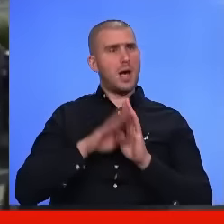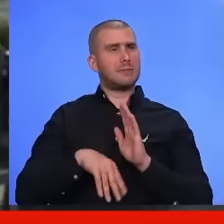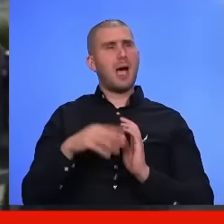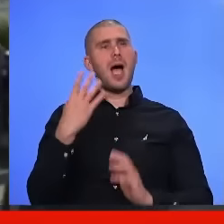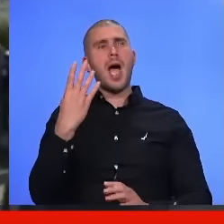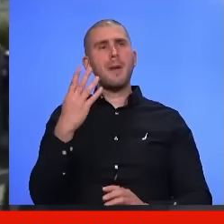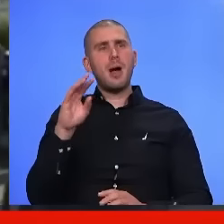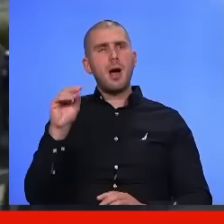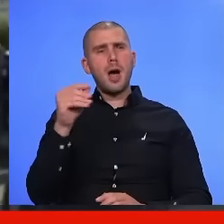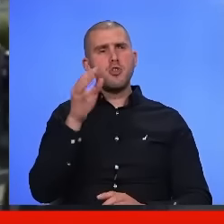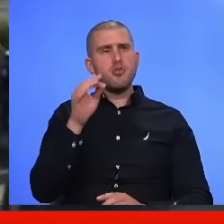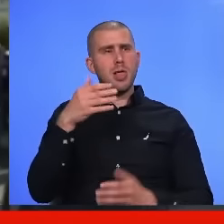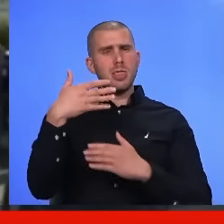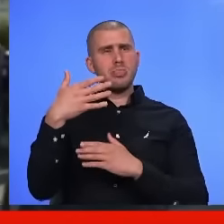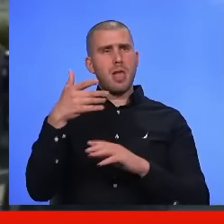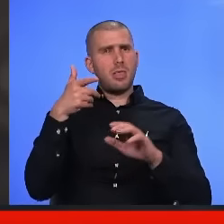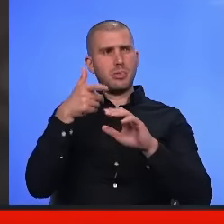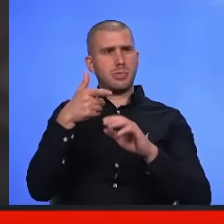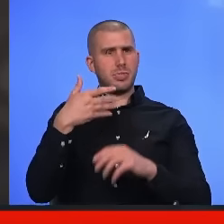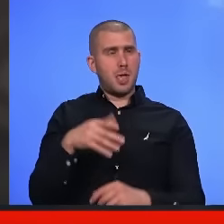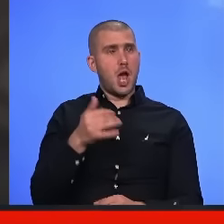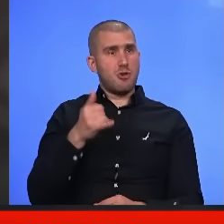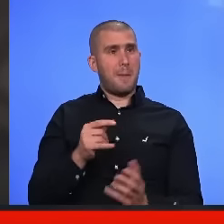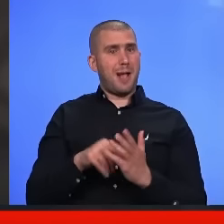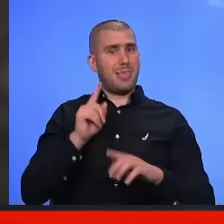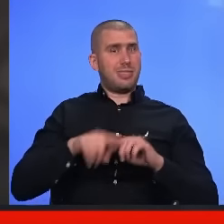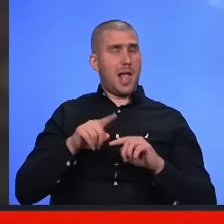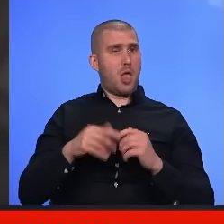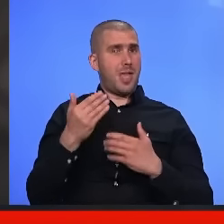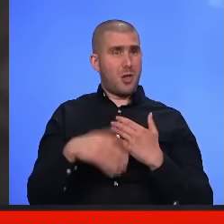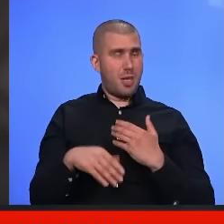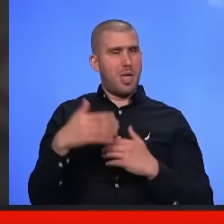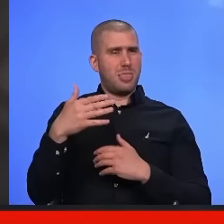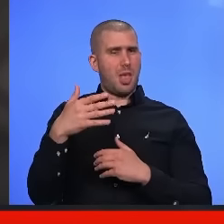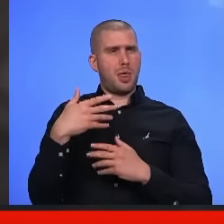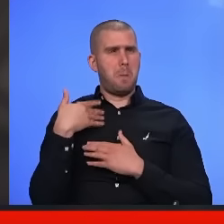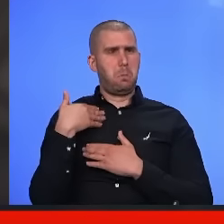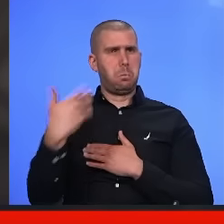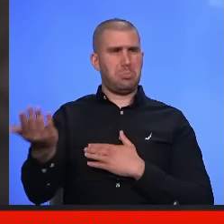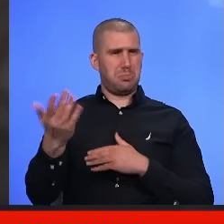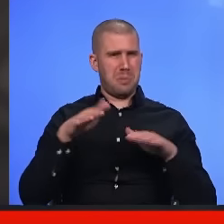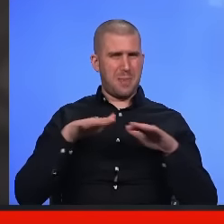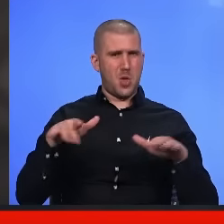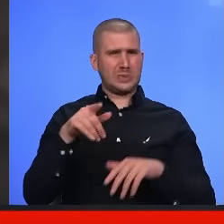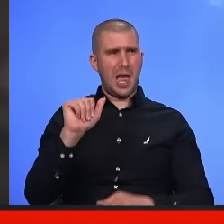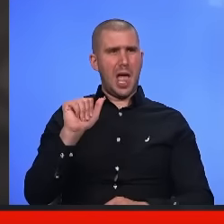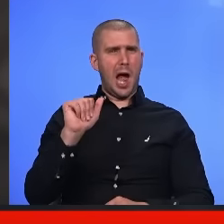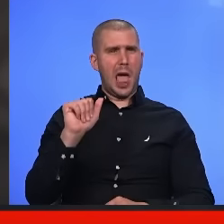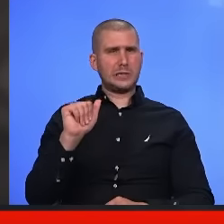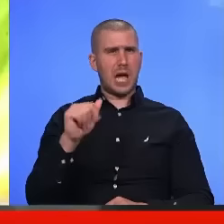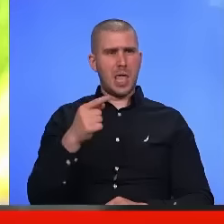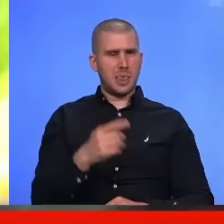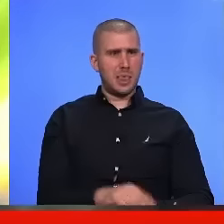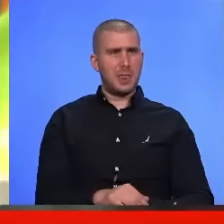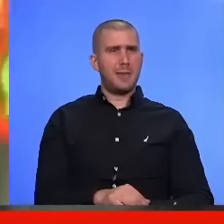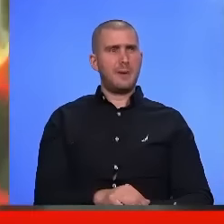ארבעה בריחים של דלת המטוס. עכשיו, לאור התקלות האחרונות, הדלת שעפה מהמטוס במטוס של